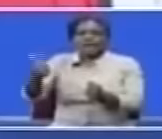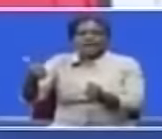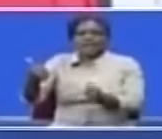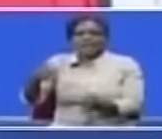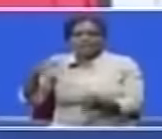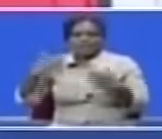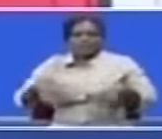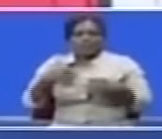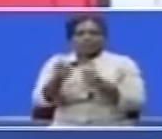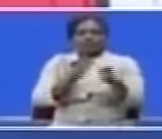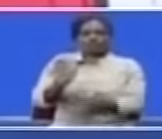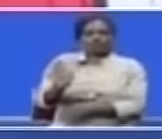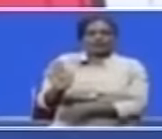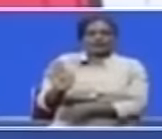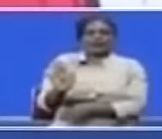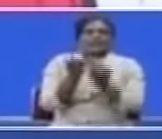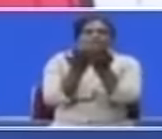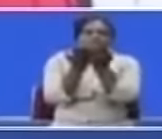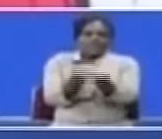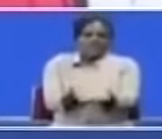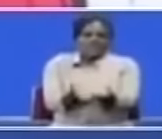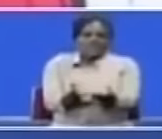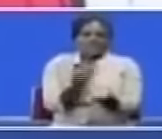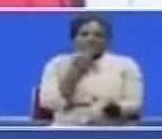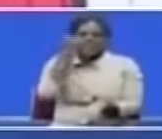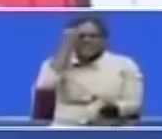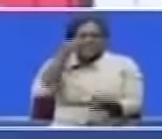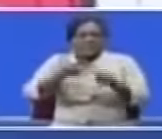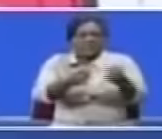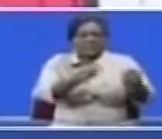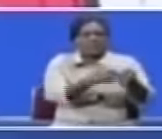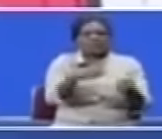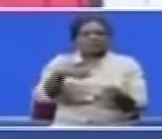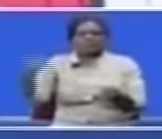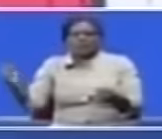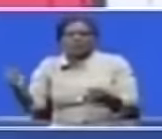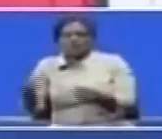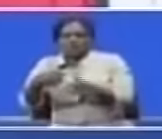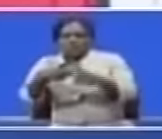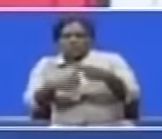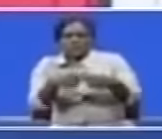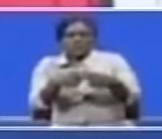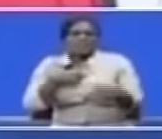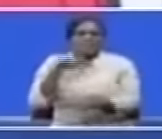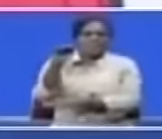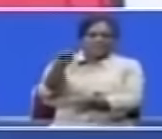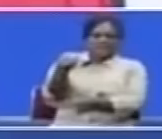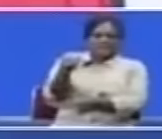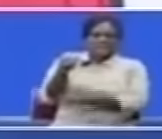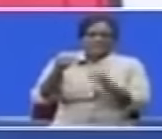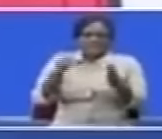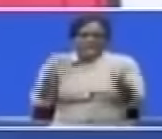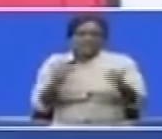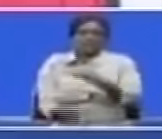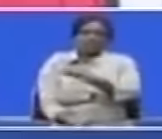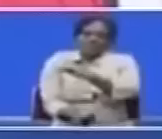pocketed by cartels. Feri wanajifanya feri zimevunjika, zinapelekwa dry docks, na nataka kuuliza anti-corruption waingilie